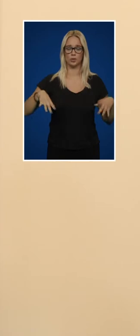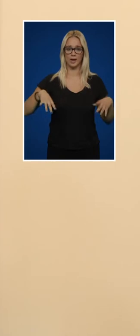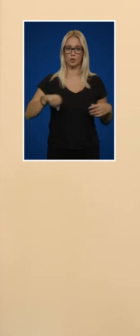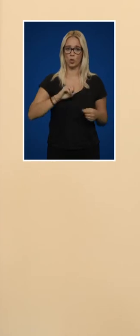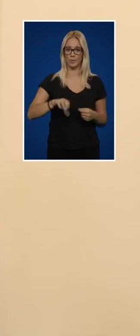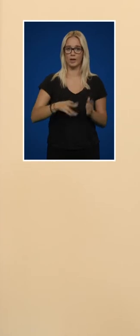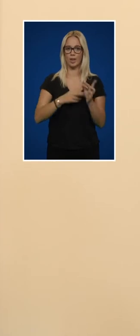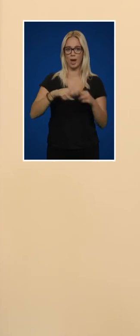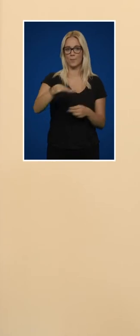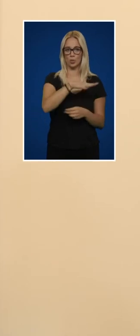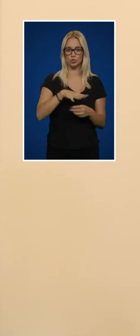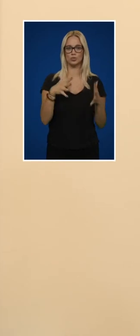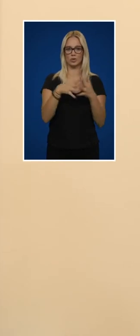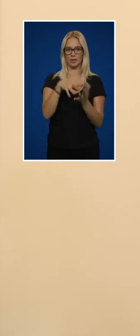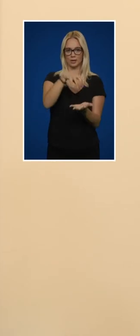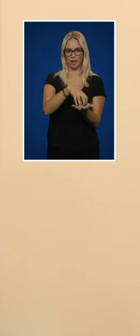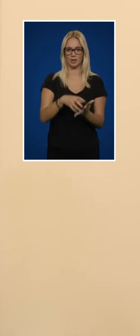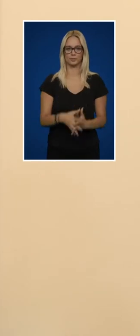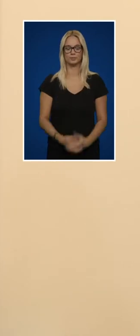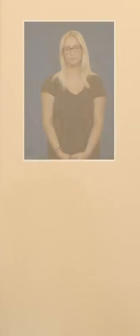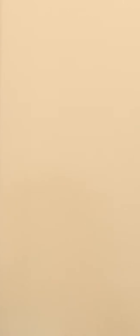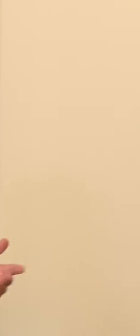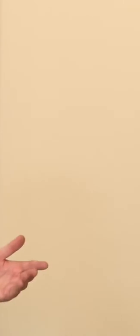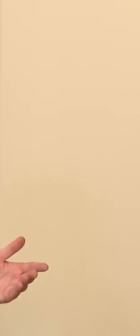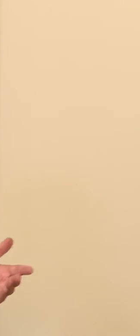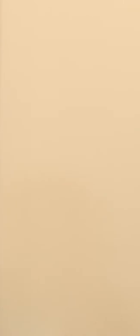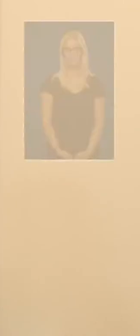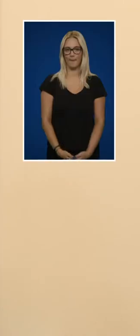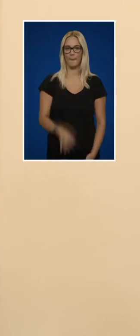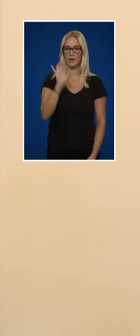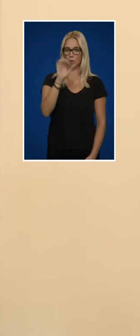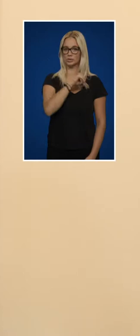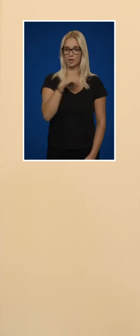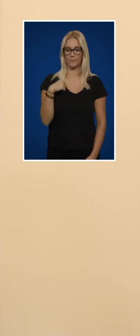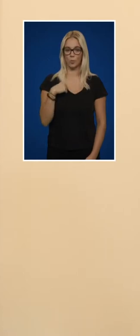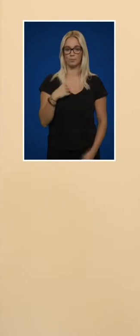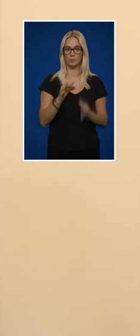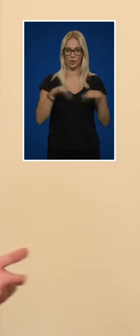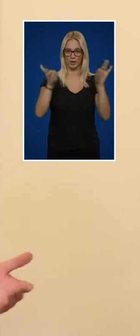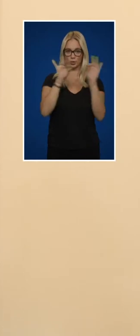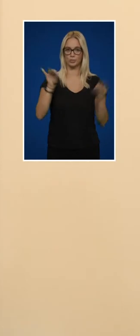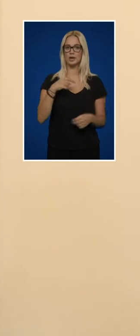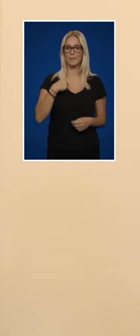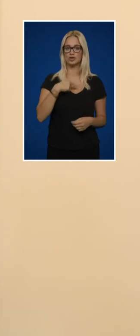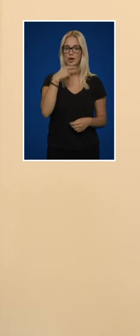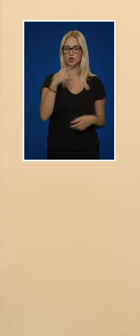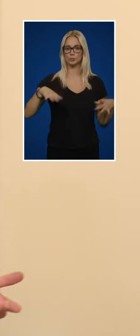održivom gospodarenju otpadom na području grada Zadra. O samom projektu, evo reći će nam